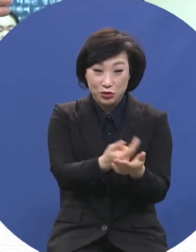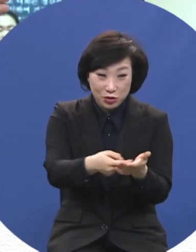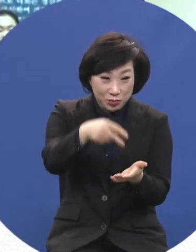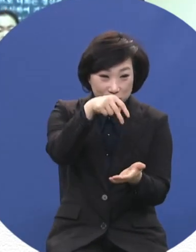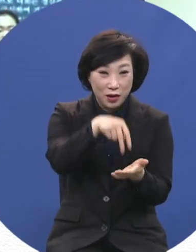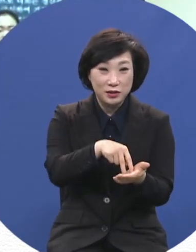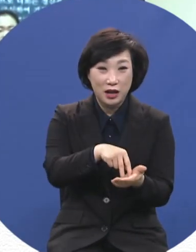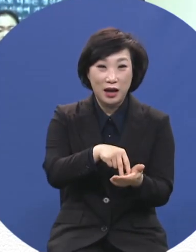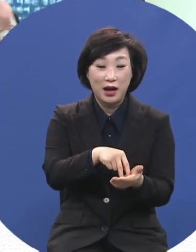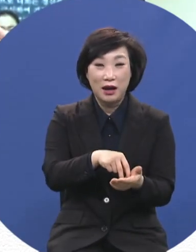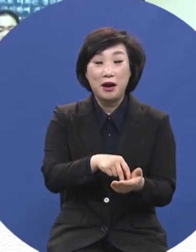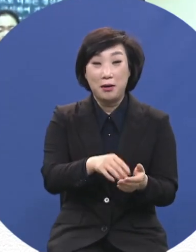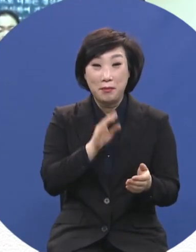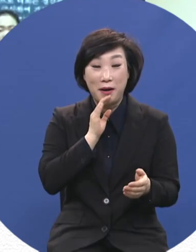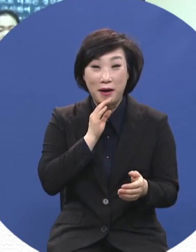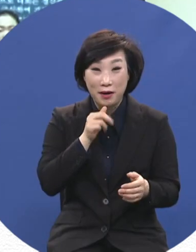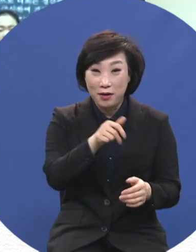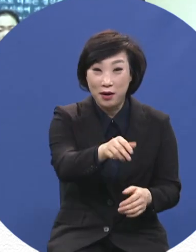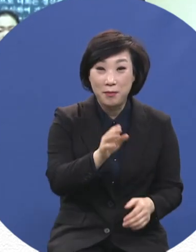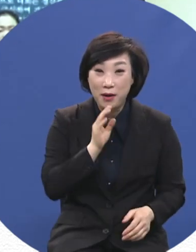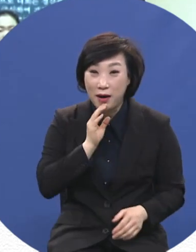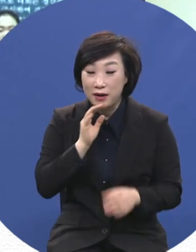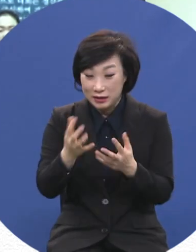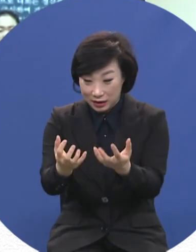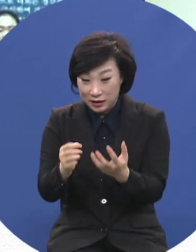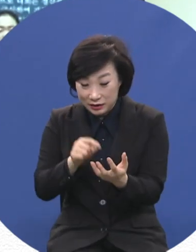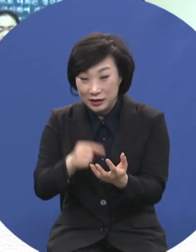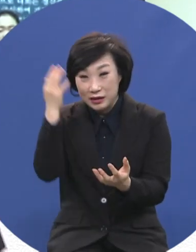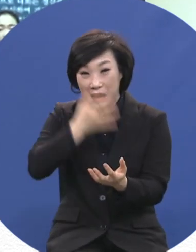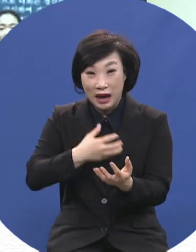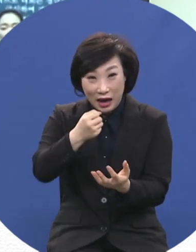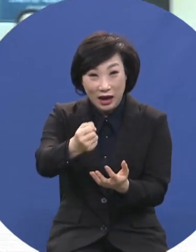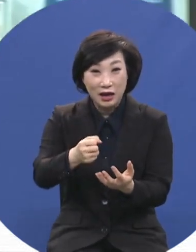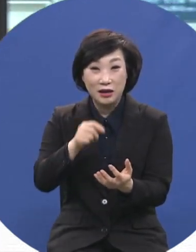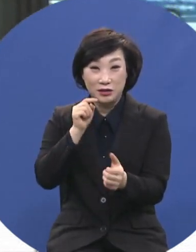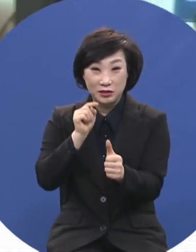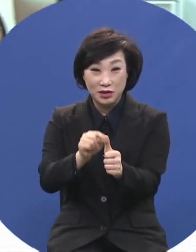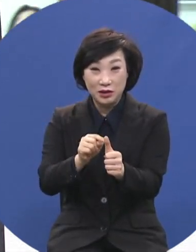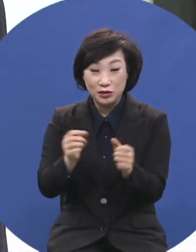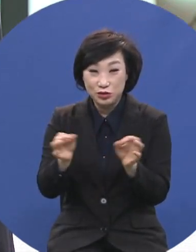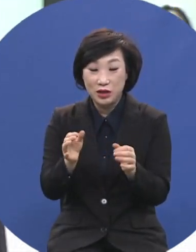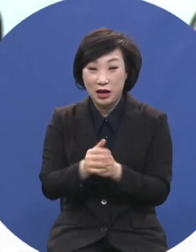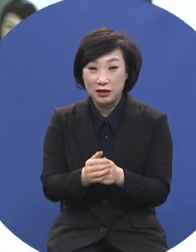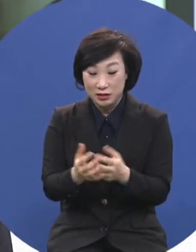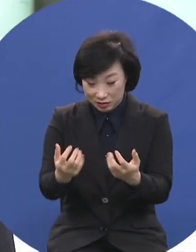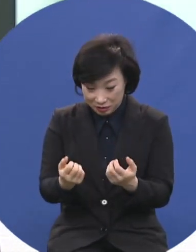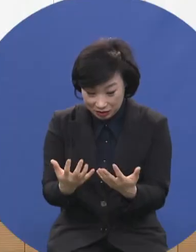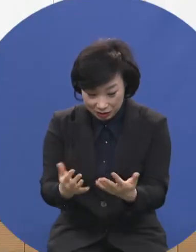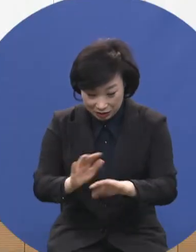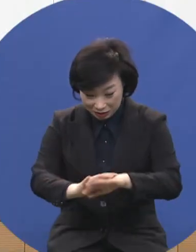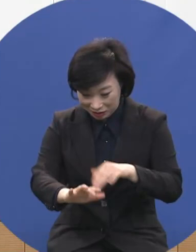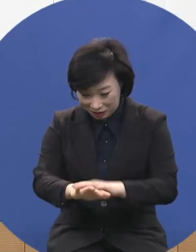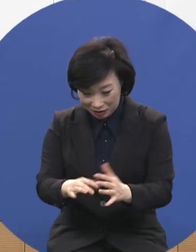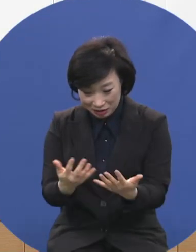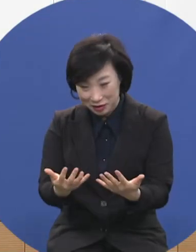네가 깨끗함을 입으라 하면 나병 환자라도 깨끗함을 입어야 돼. 그냥 받아들이고 수용하는 것인데